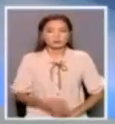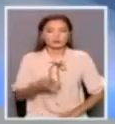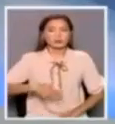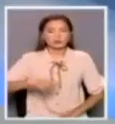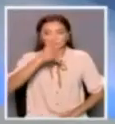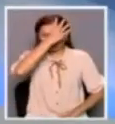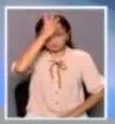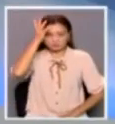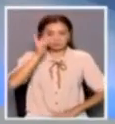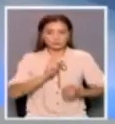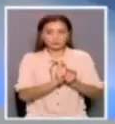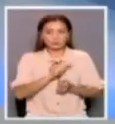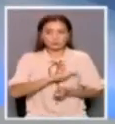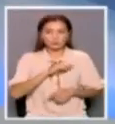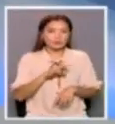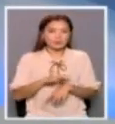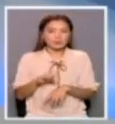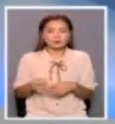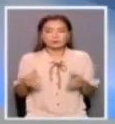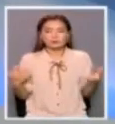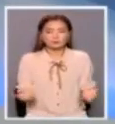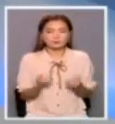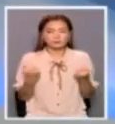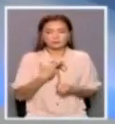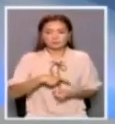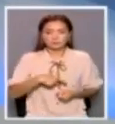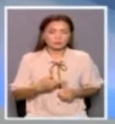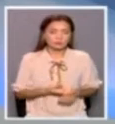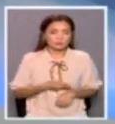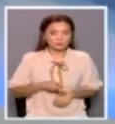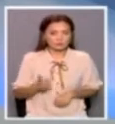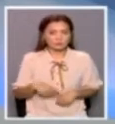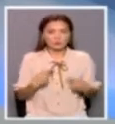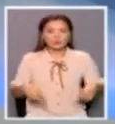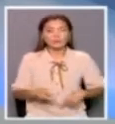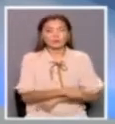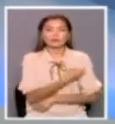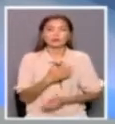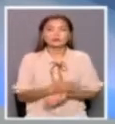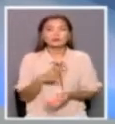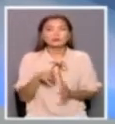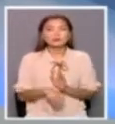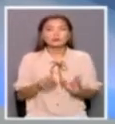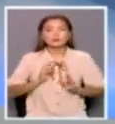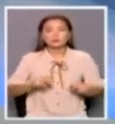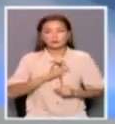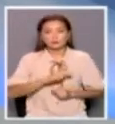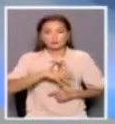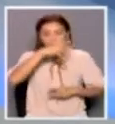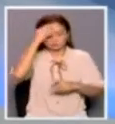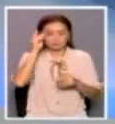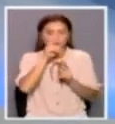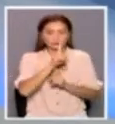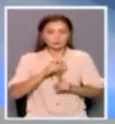Өңірде коронавируспен күрес жолында науқастарды аман алып қалып, өздері жан тәсілім еткен бірнеше дәрігер бар. Олардың ерен еңбегі ұмытылмақ